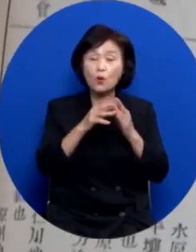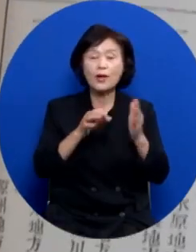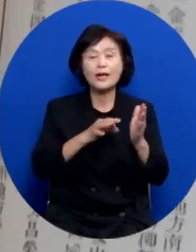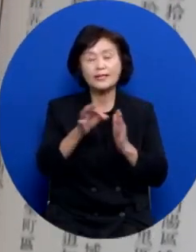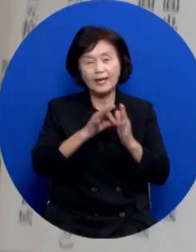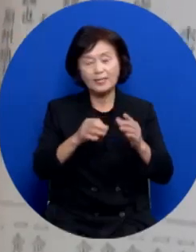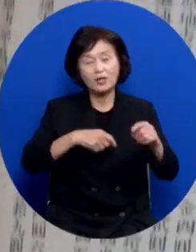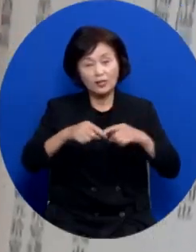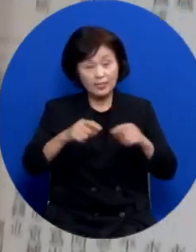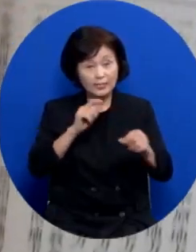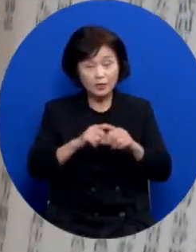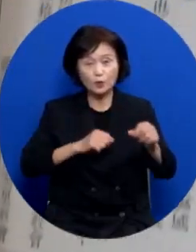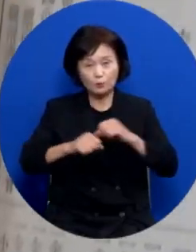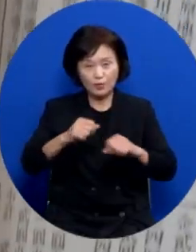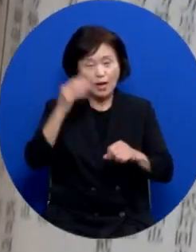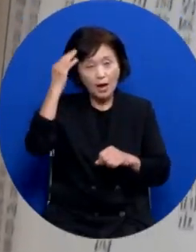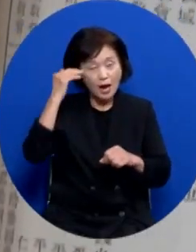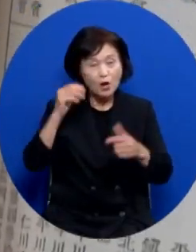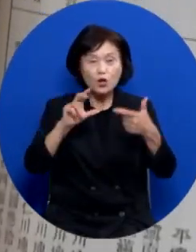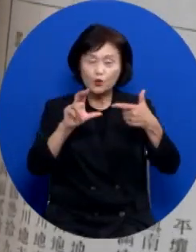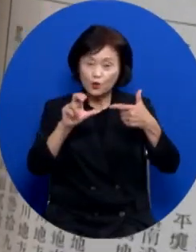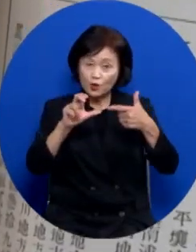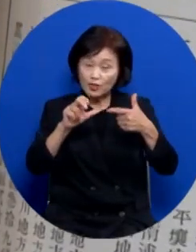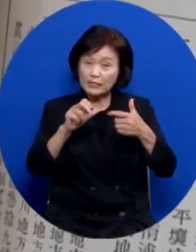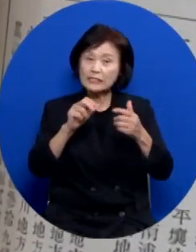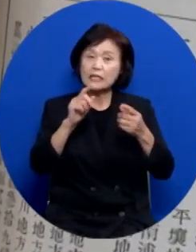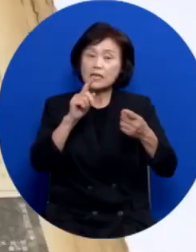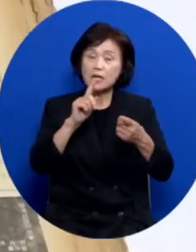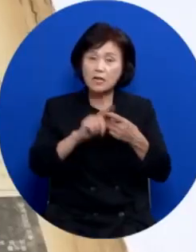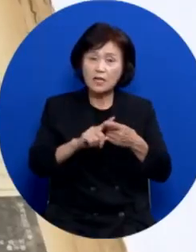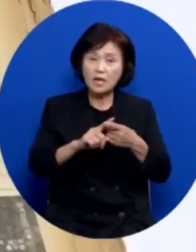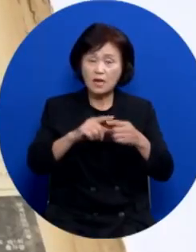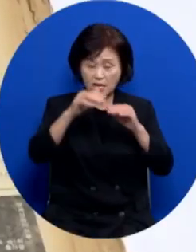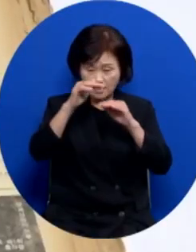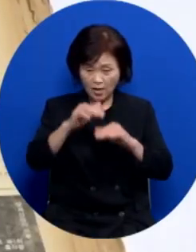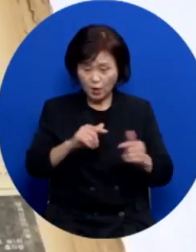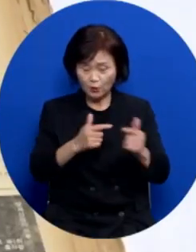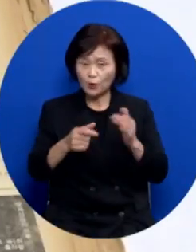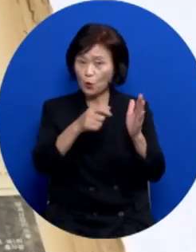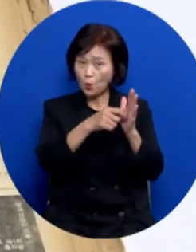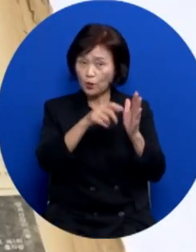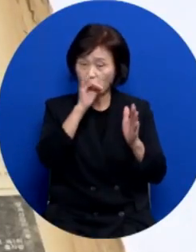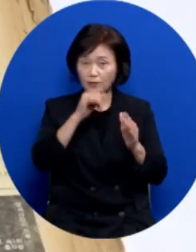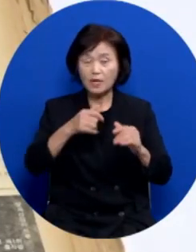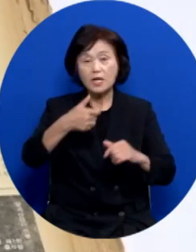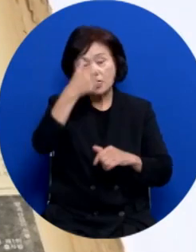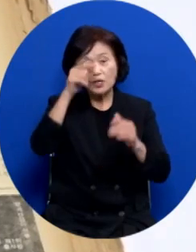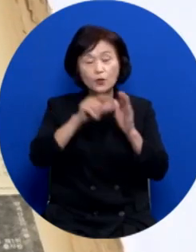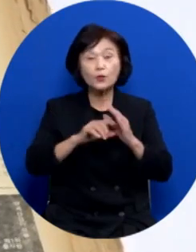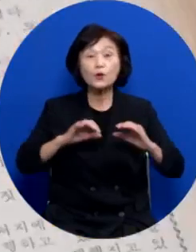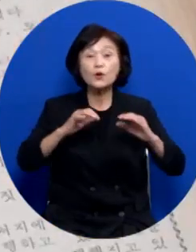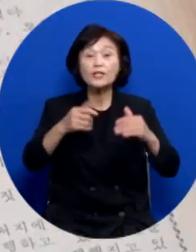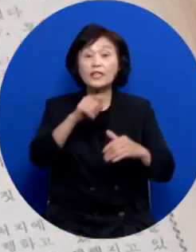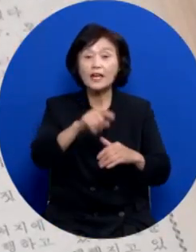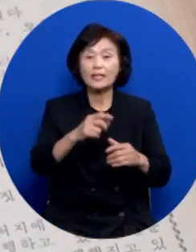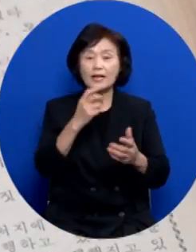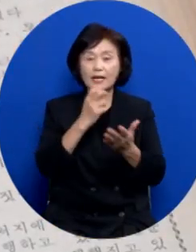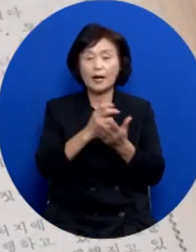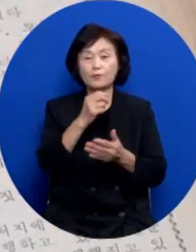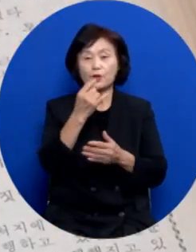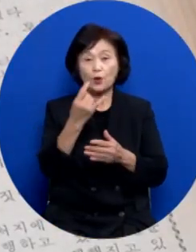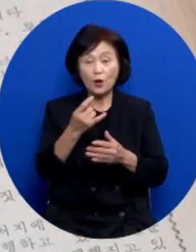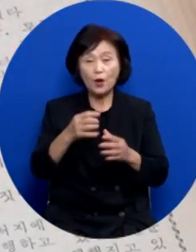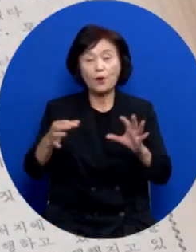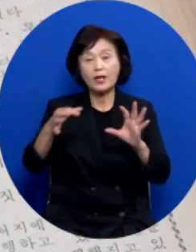정치적 움직임, 한국전쟁에 대한 인식도 담겼습니다. 기독교 세계에는 감리교회와 연계된